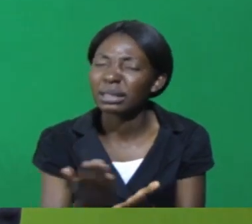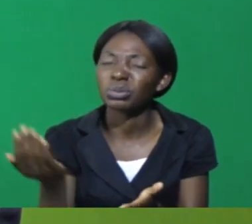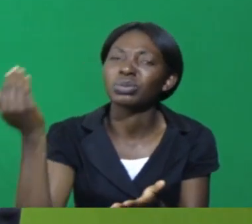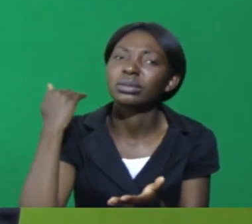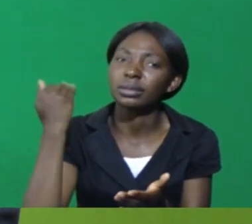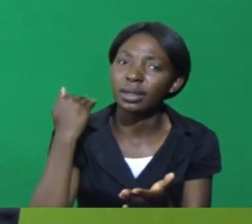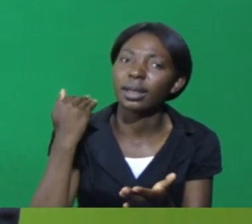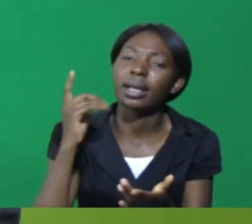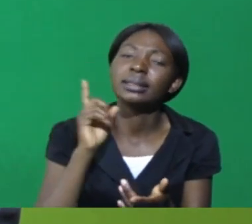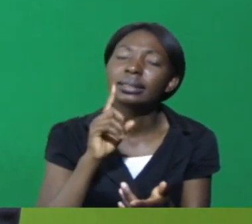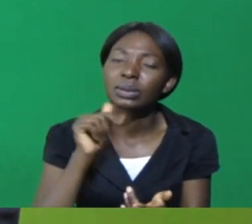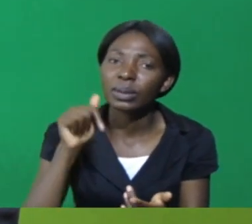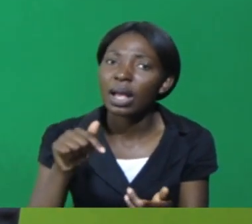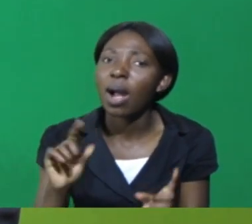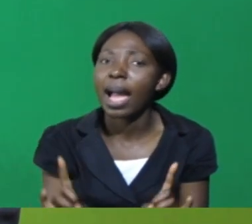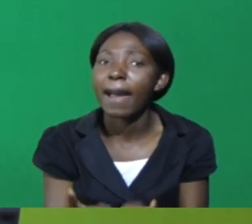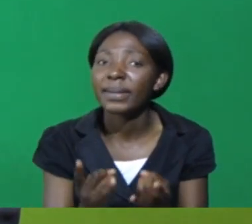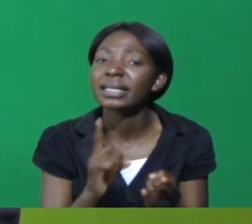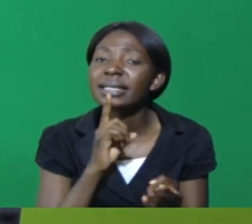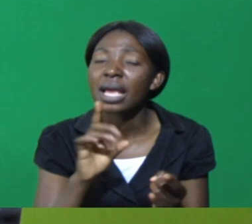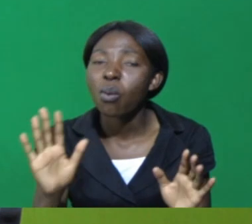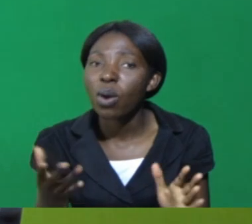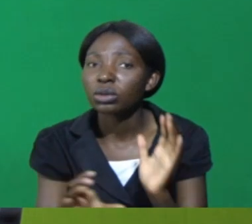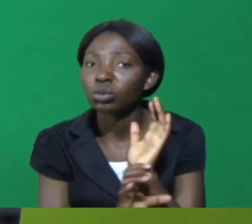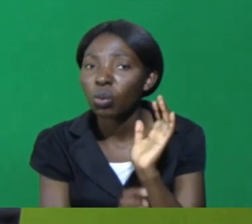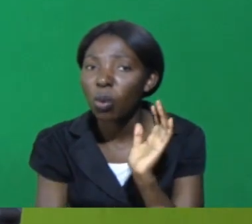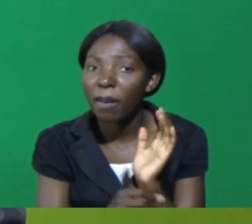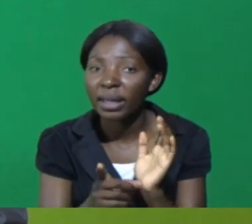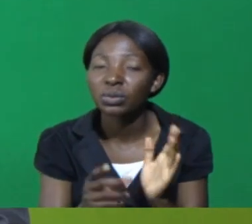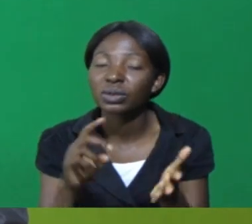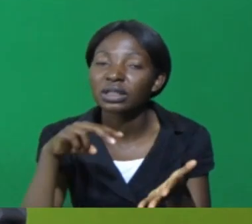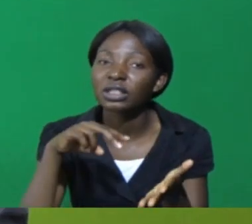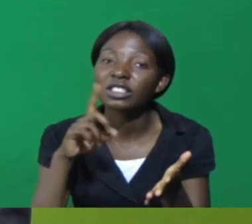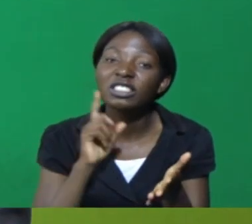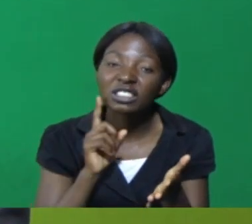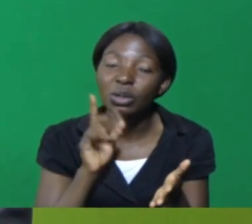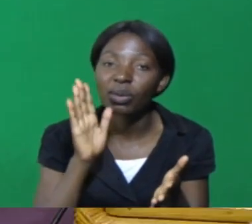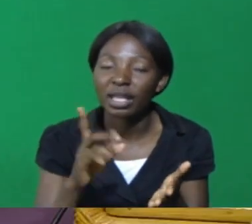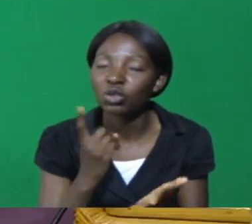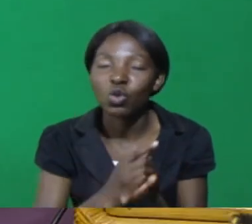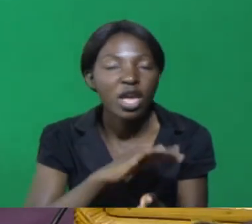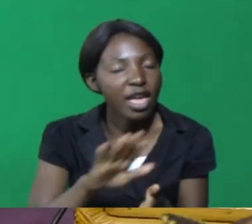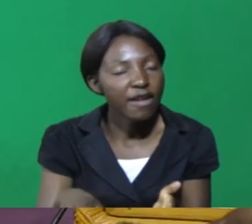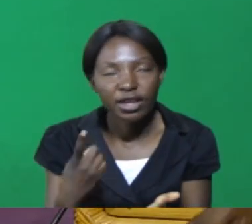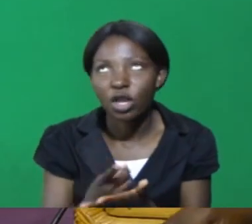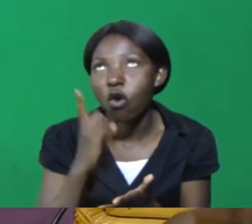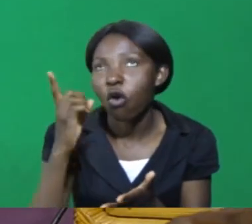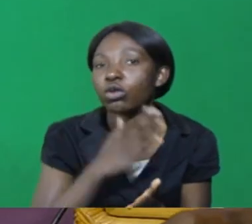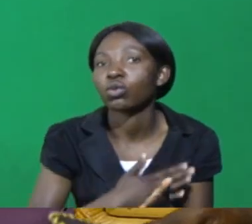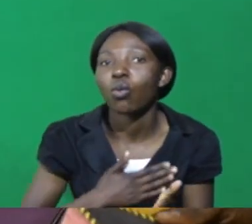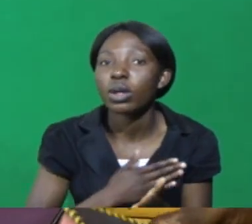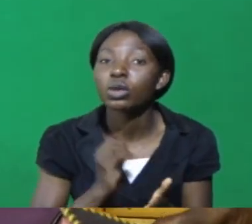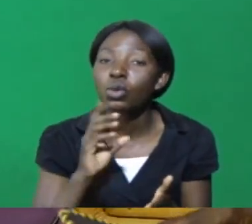kuitwa. Ndichiti zvandakarayira zvichamira, ndichaita zvose zvandinoda. Mwari ari kutsimbidzira